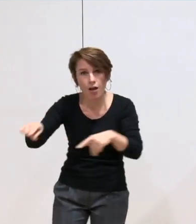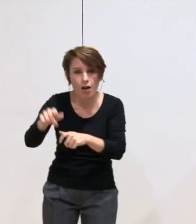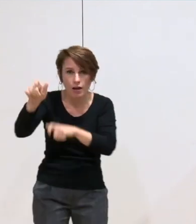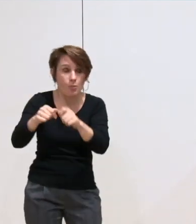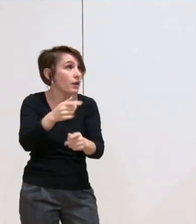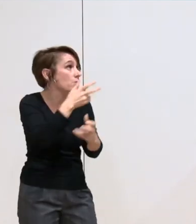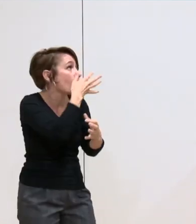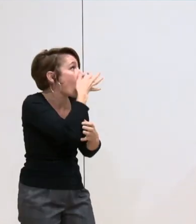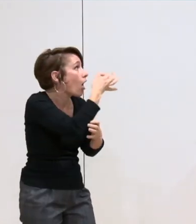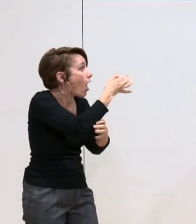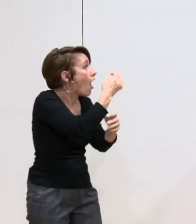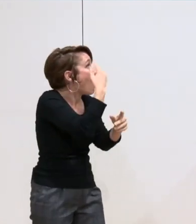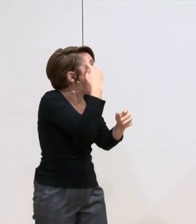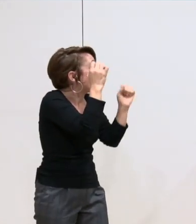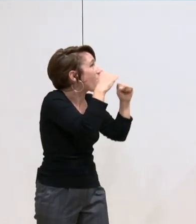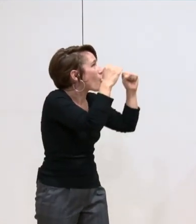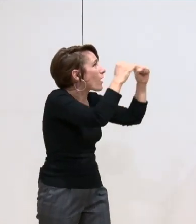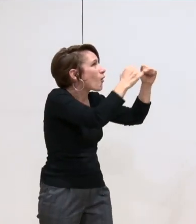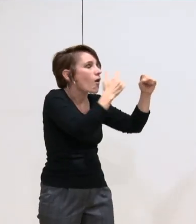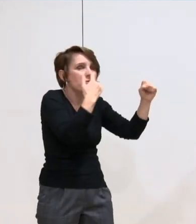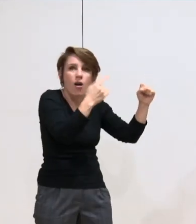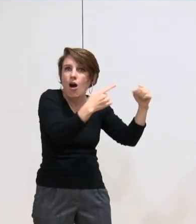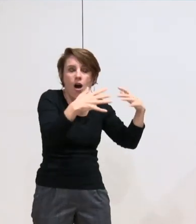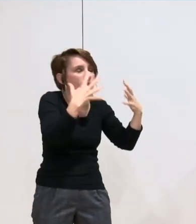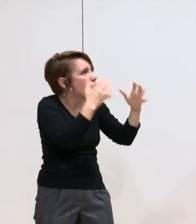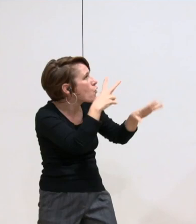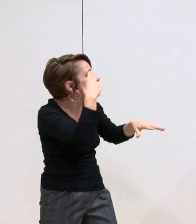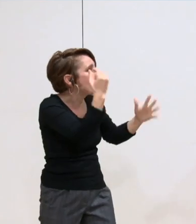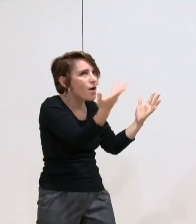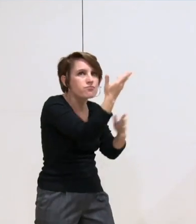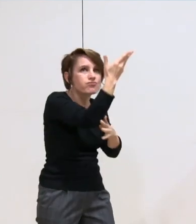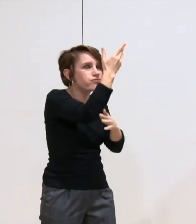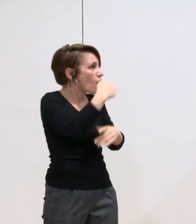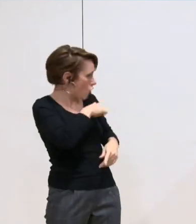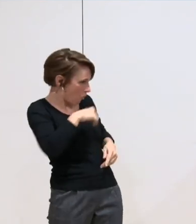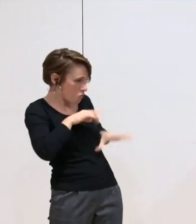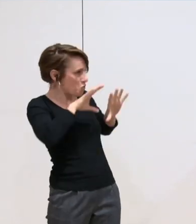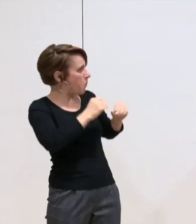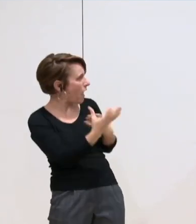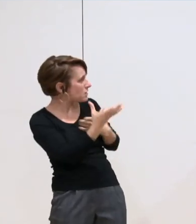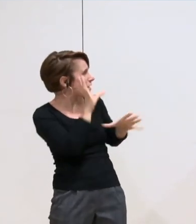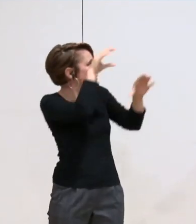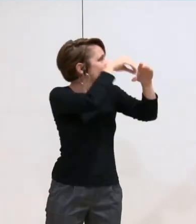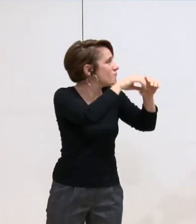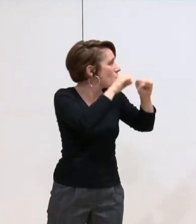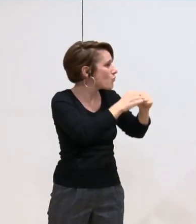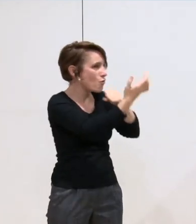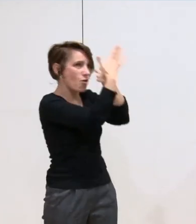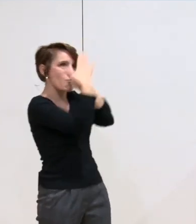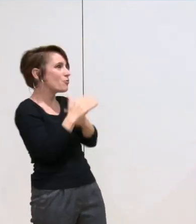ils ont cru à vos déclamations humanistes, ils ont cru à vos serments que chacun trouverait sa place et qu'aucun ne serait jamais